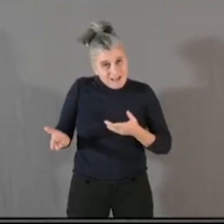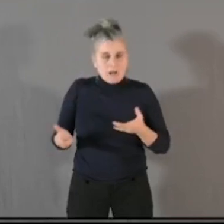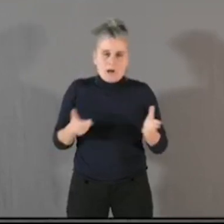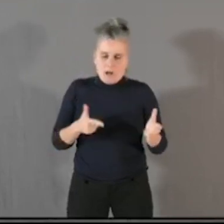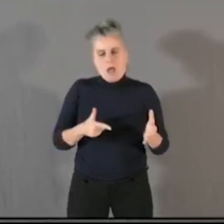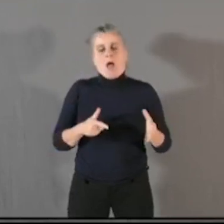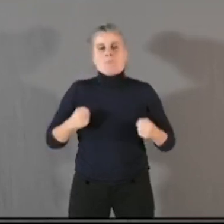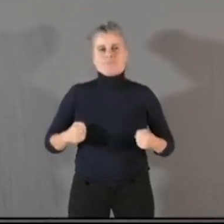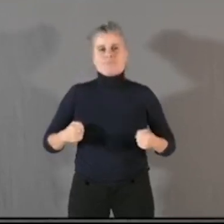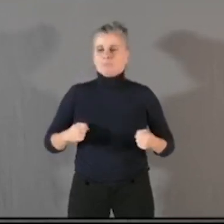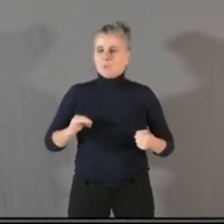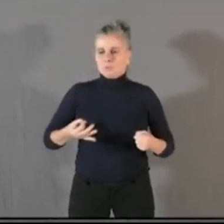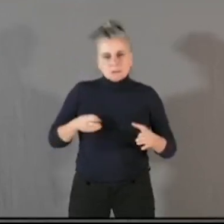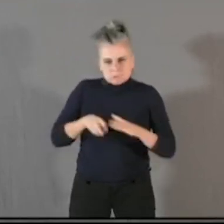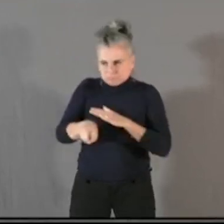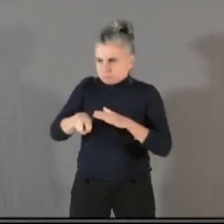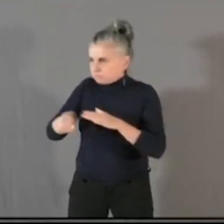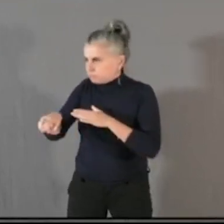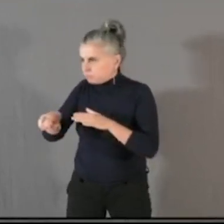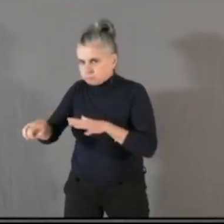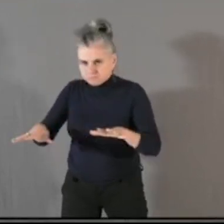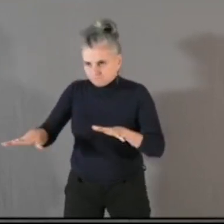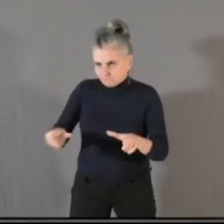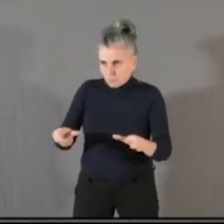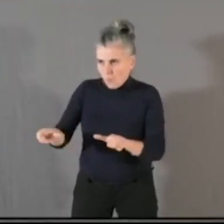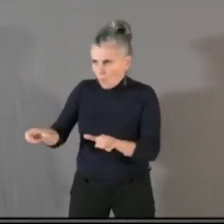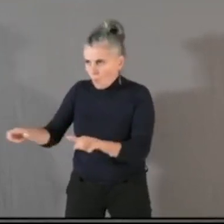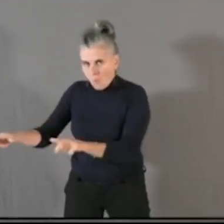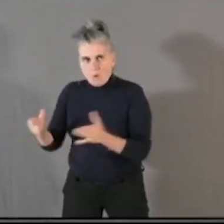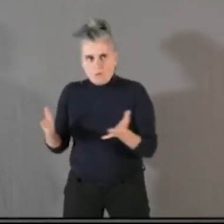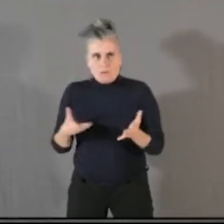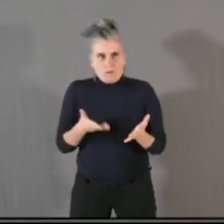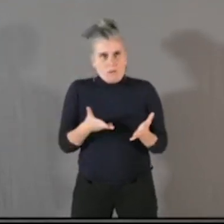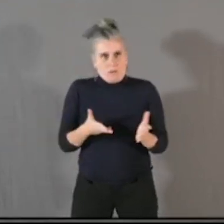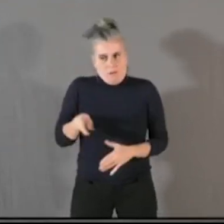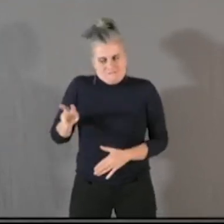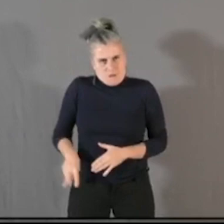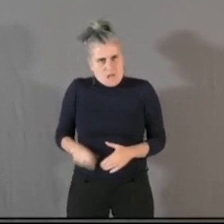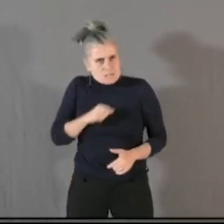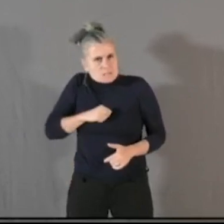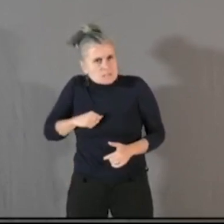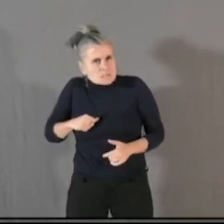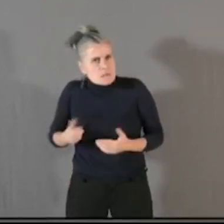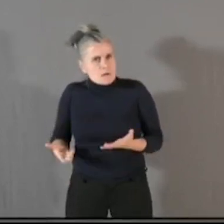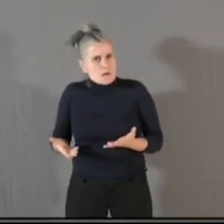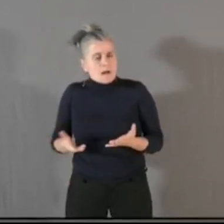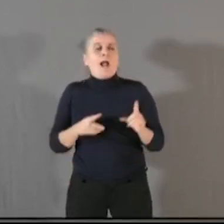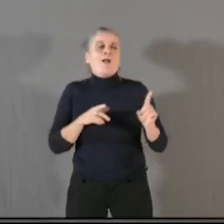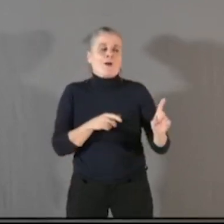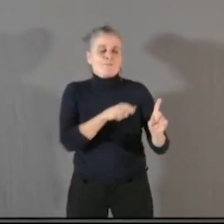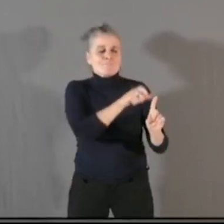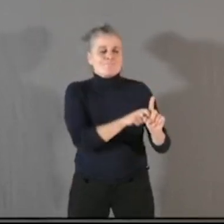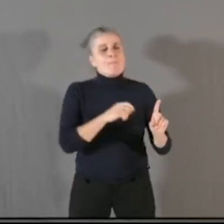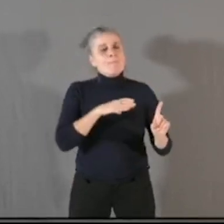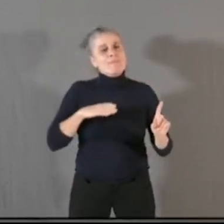se consacrer à ce fléau entretenu, d'autant qu'il est entretenu par l'une de vos amies, Madame Jane